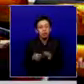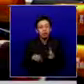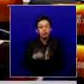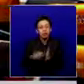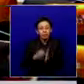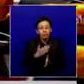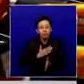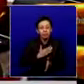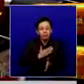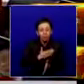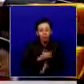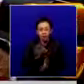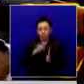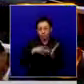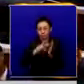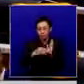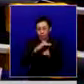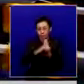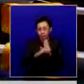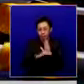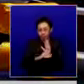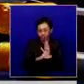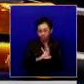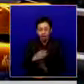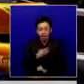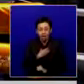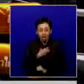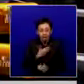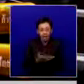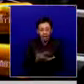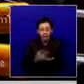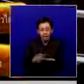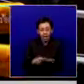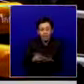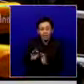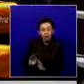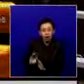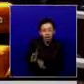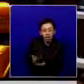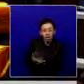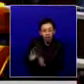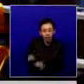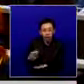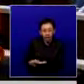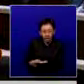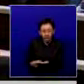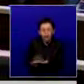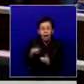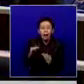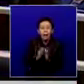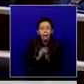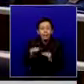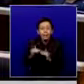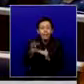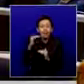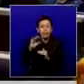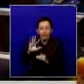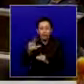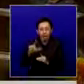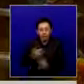กมาตรการที่บอกว่าให้ขยายประกันเงินฝากเป็น5ล้านออกไปเพราะเราต้องการ